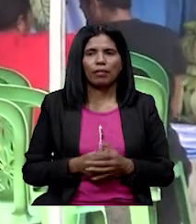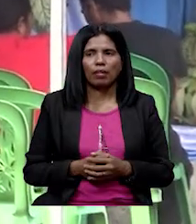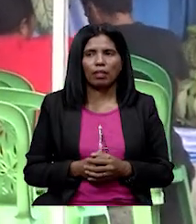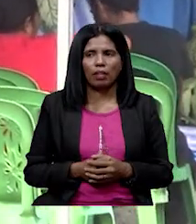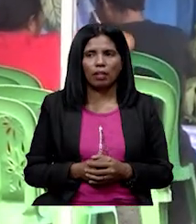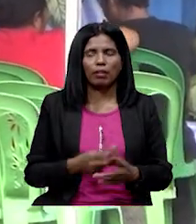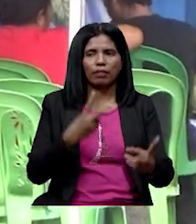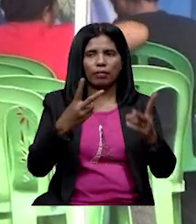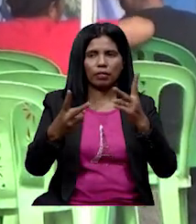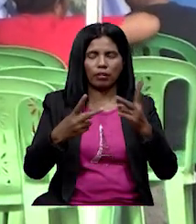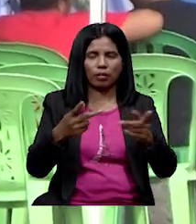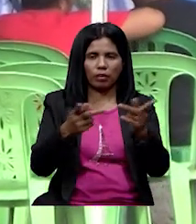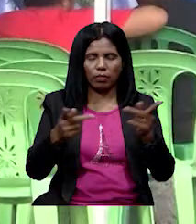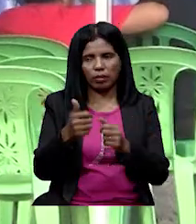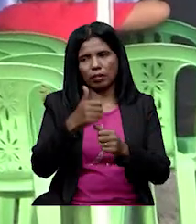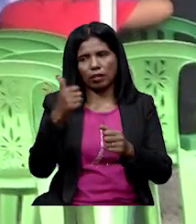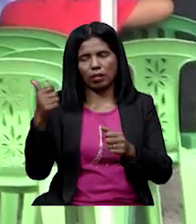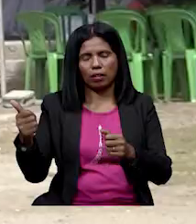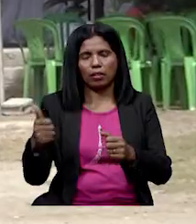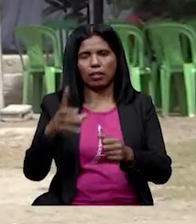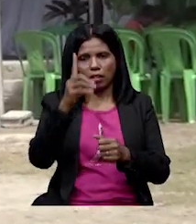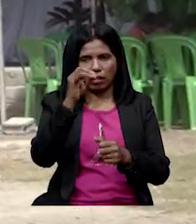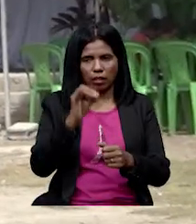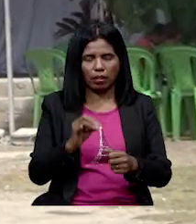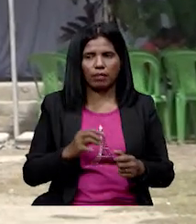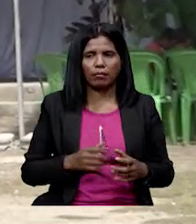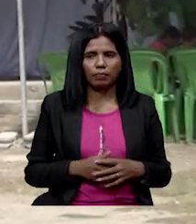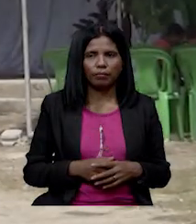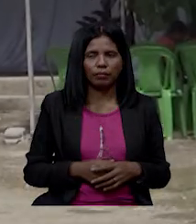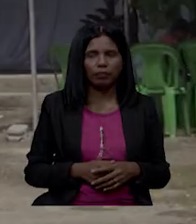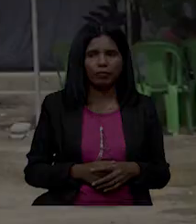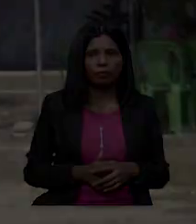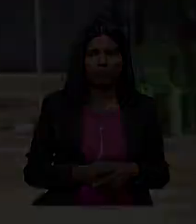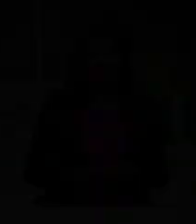visita ona bairo sira seluk iha kapital dilim. Abraham Amaral, Ziemen.